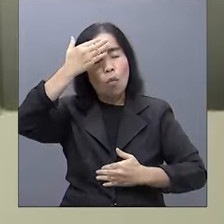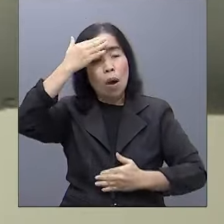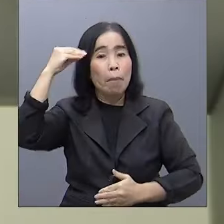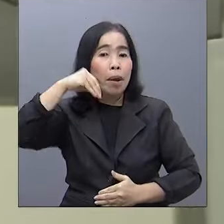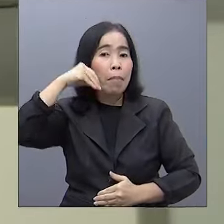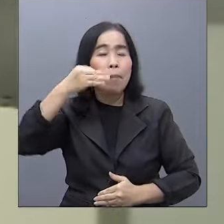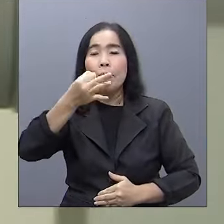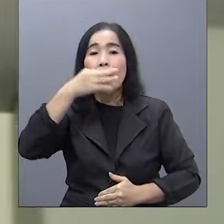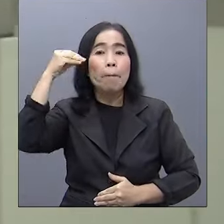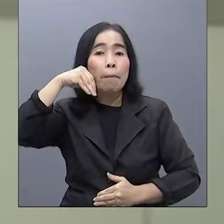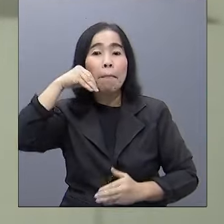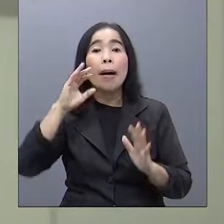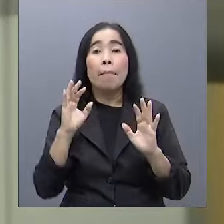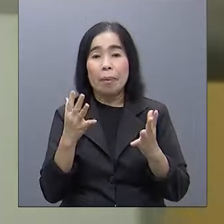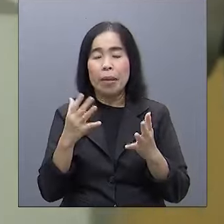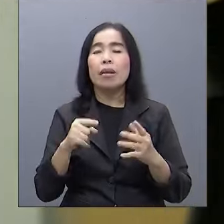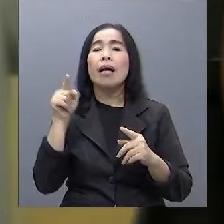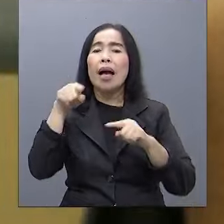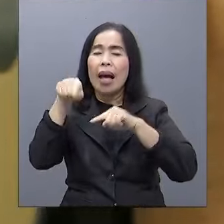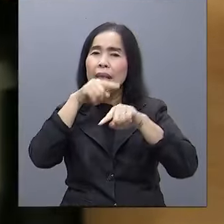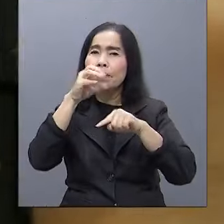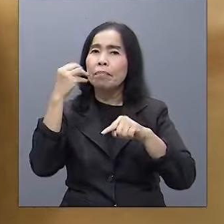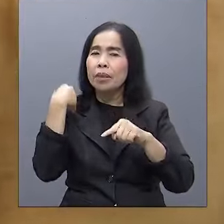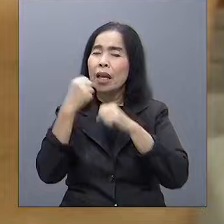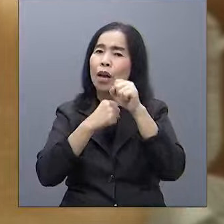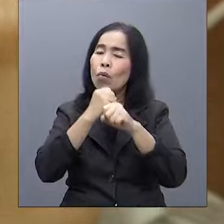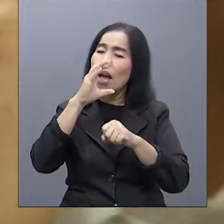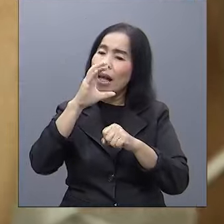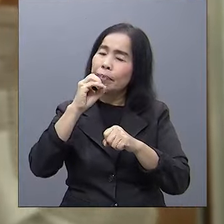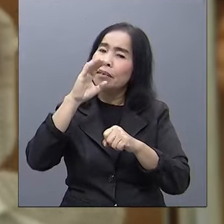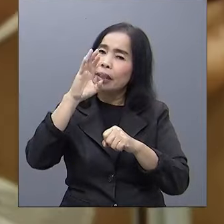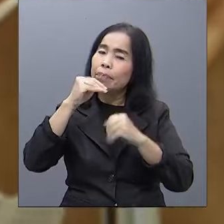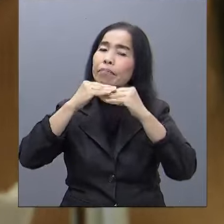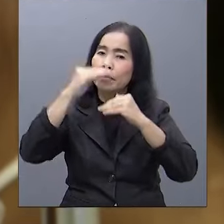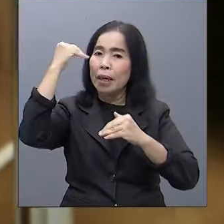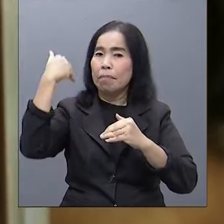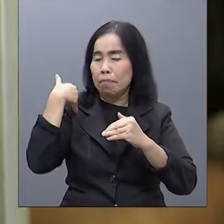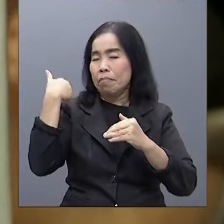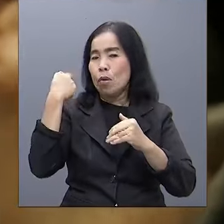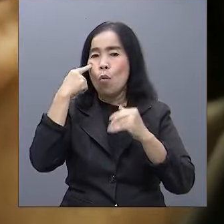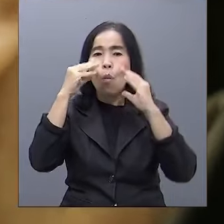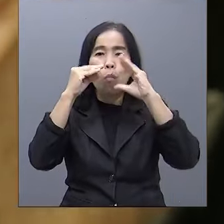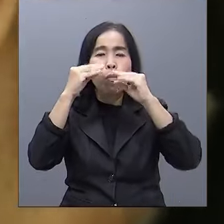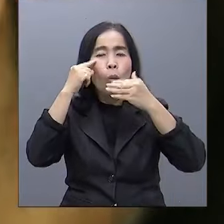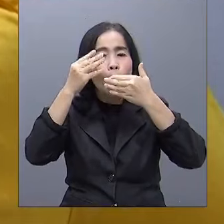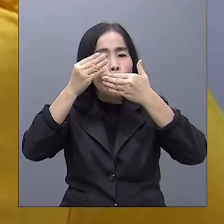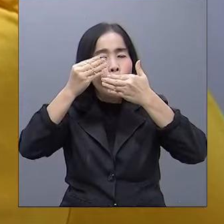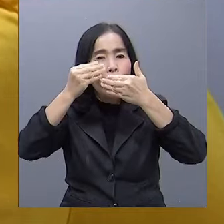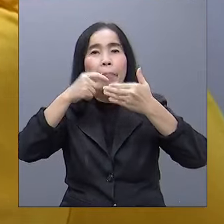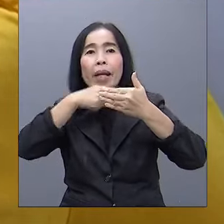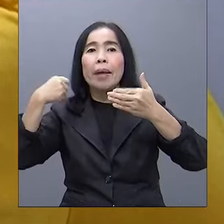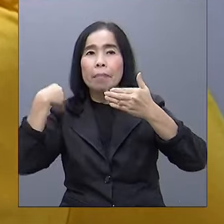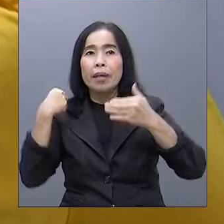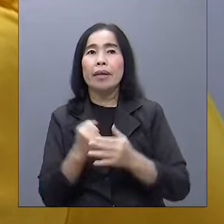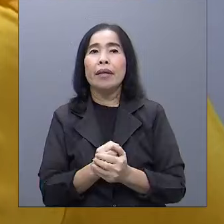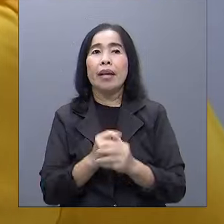นี่ยจะอยู่ที่ประมาณสัก 35-40 เนี่ยก็จะเริ่มมีอาการอันที่2คือถ้าคนที่มีสายตาสั้นมากๆนะครับอันนี้อาจจะเป็นเร็วได้นะ